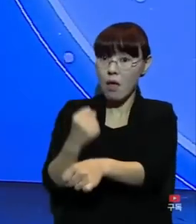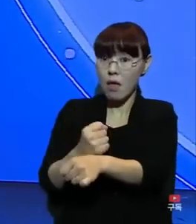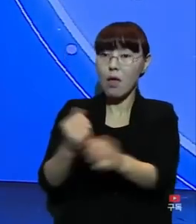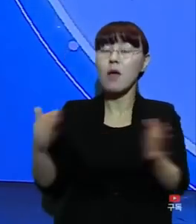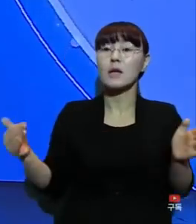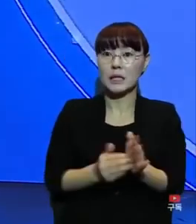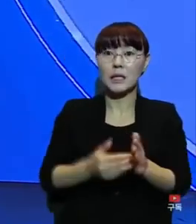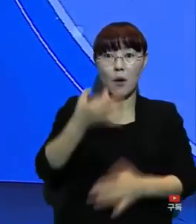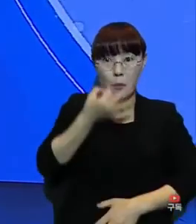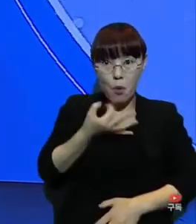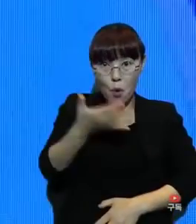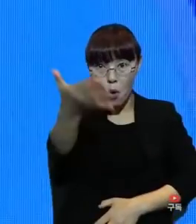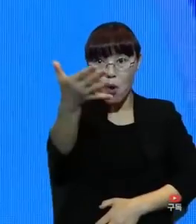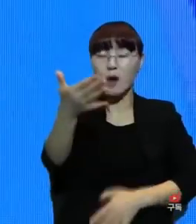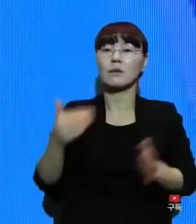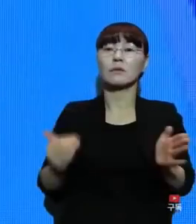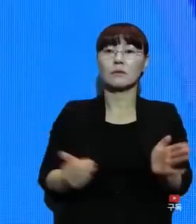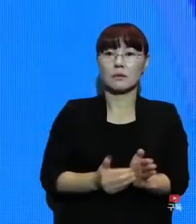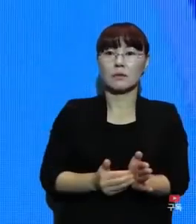보여드렸습니다